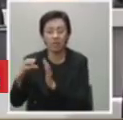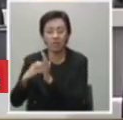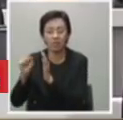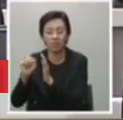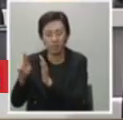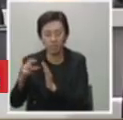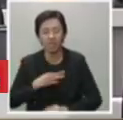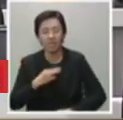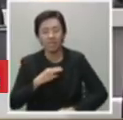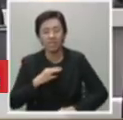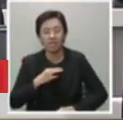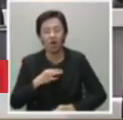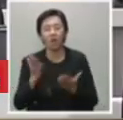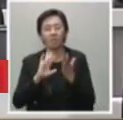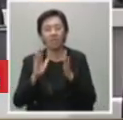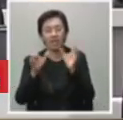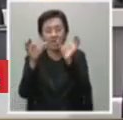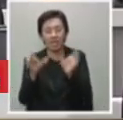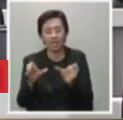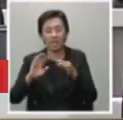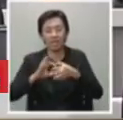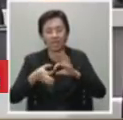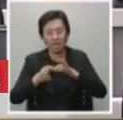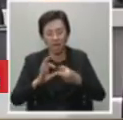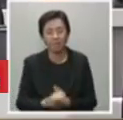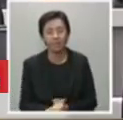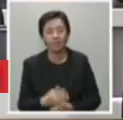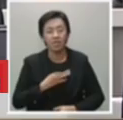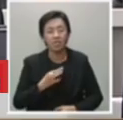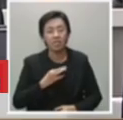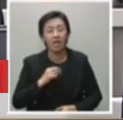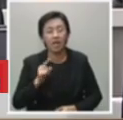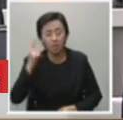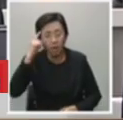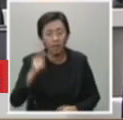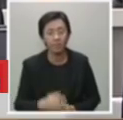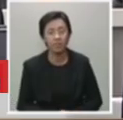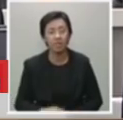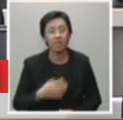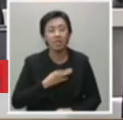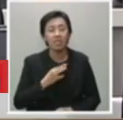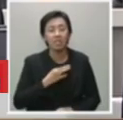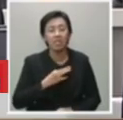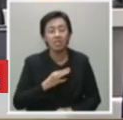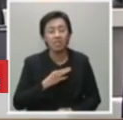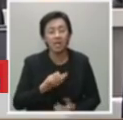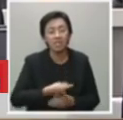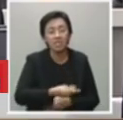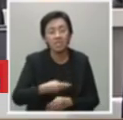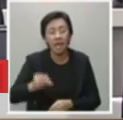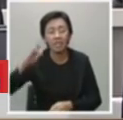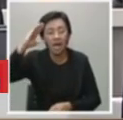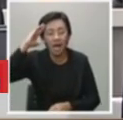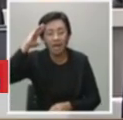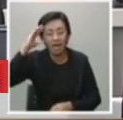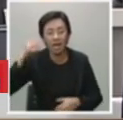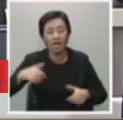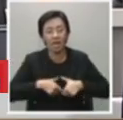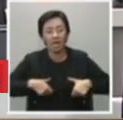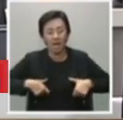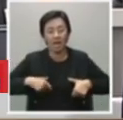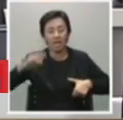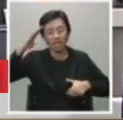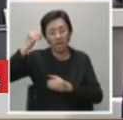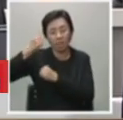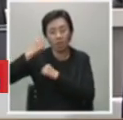เสื้อเอาโทษกางเกงกีฬาให้ผมใส่แล้วทะลึ่งเอาเสื้ออะไรให้ผมใส่รู้ไหมท่านประธานครับเสื้อที่แจกพวกคนทหารน่ะที่เขียนตัวนี้ว่ากองทัพบก